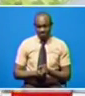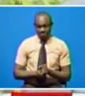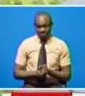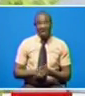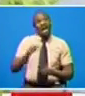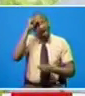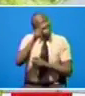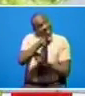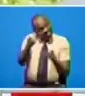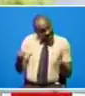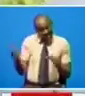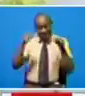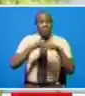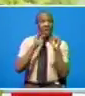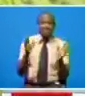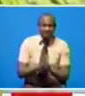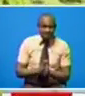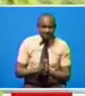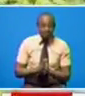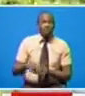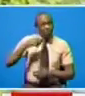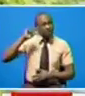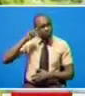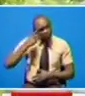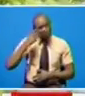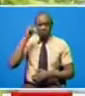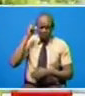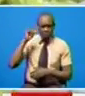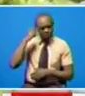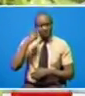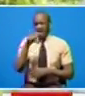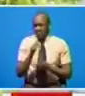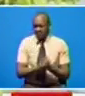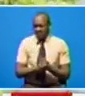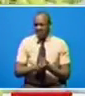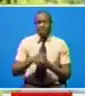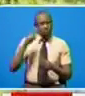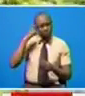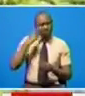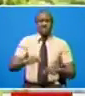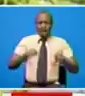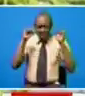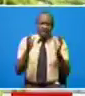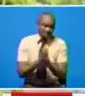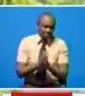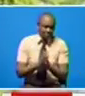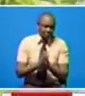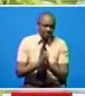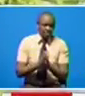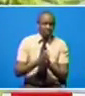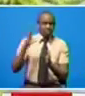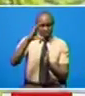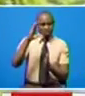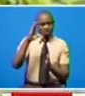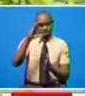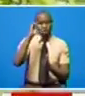The governors were not present, and we thought some of them, like especially the chair of the